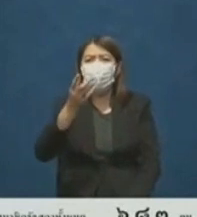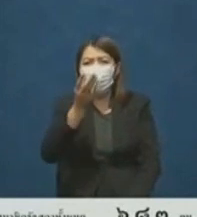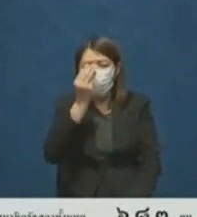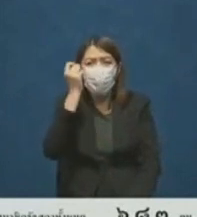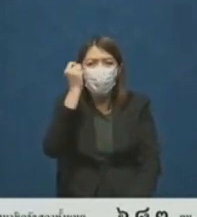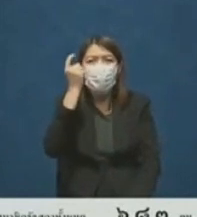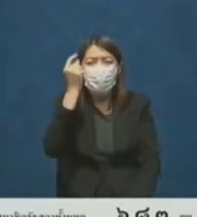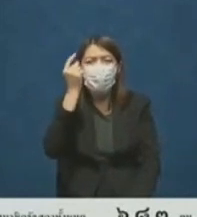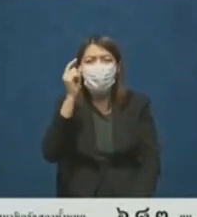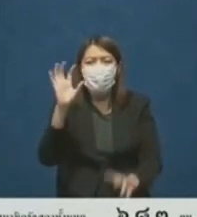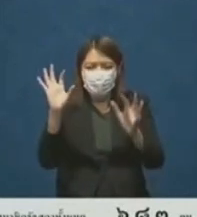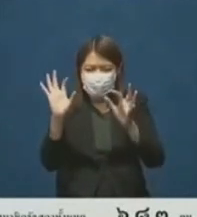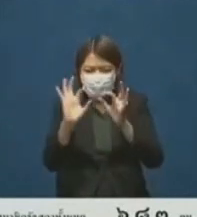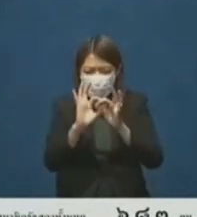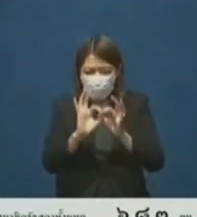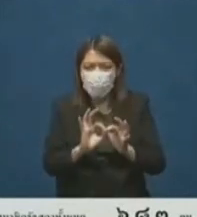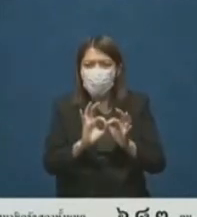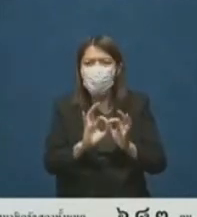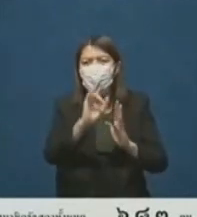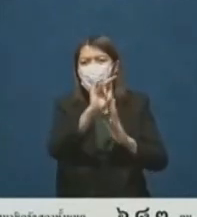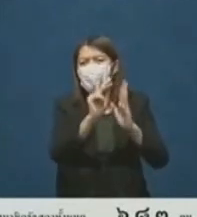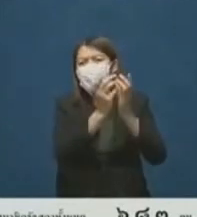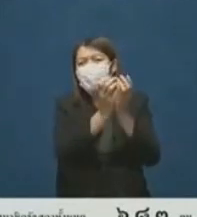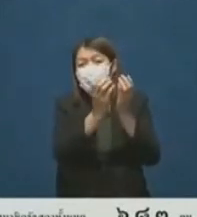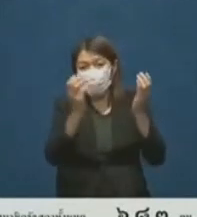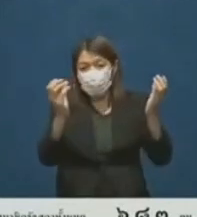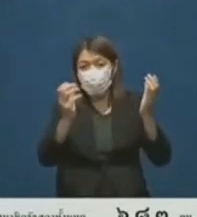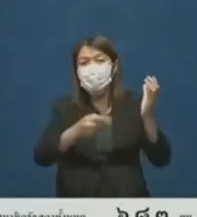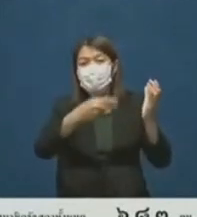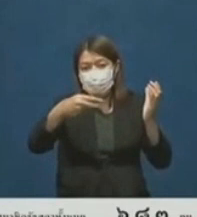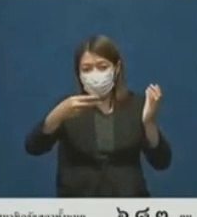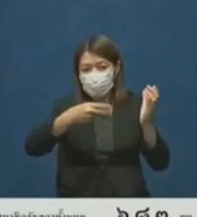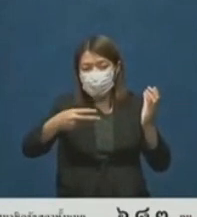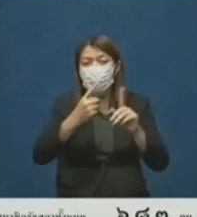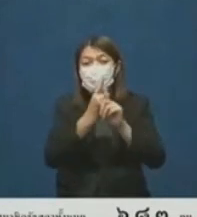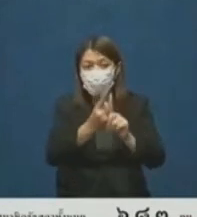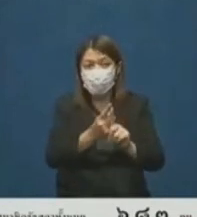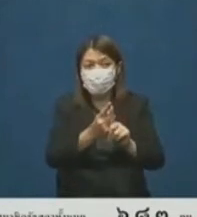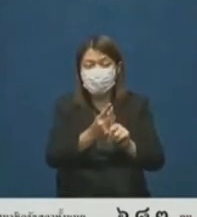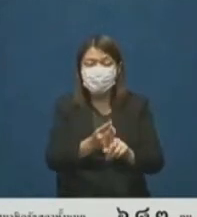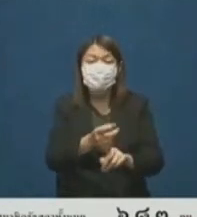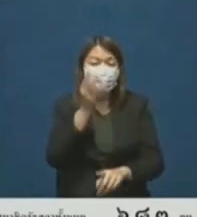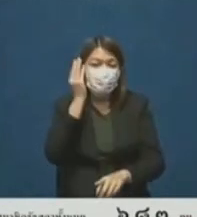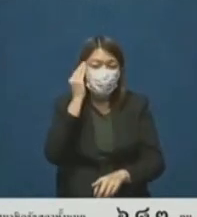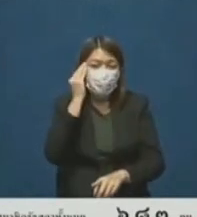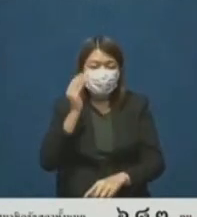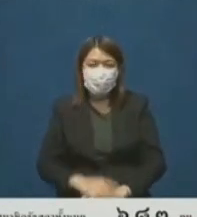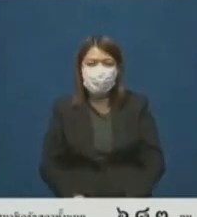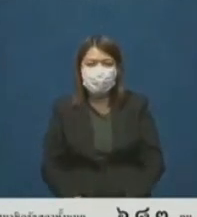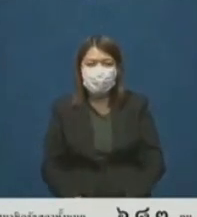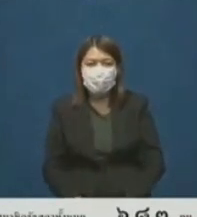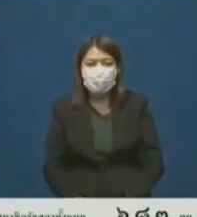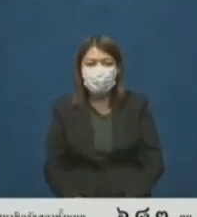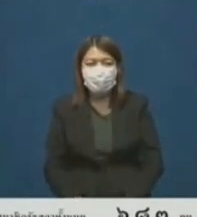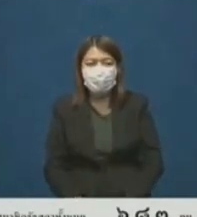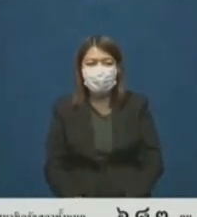านตวงพูดอ่ะผมเข้าใจได้นะบอกมันต้องสอดคล้องกับรัฐธรรมนูญเวลาใช้ภาษาท่านบอกงั้นผมเข้าใจตามนี้